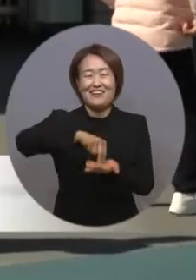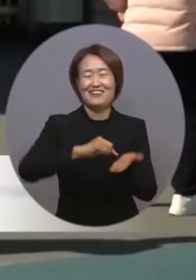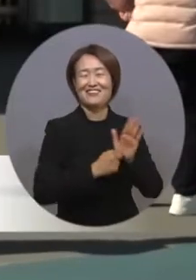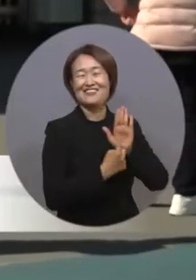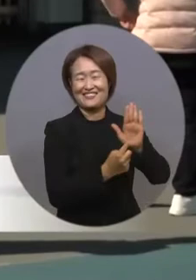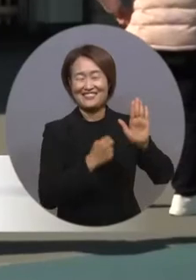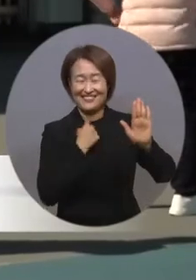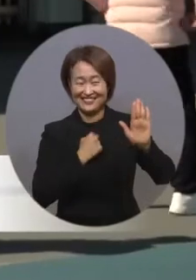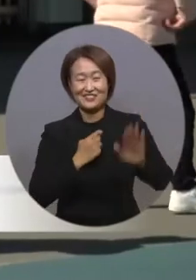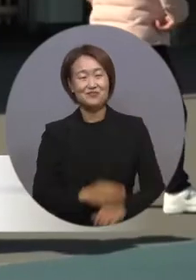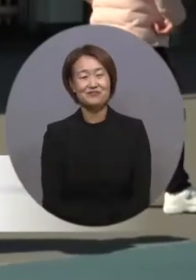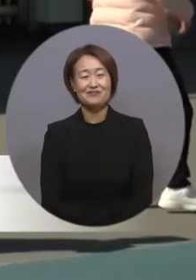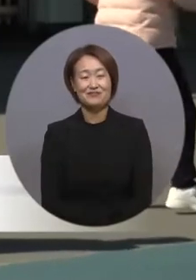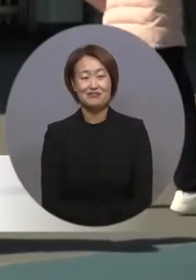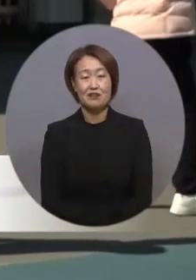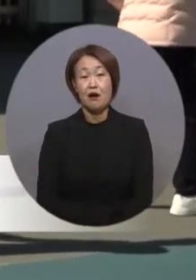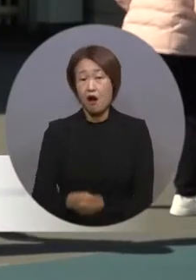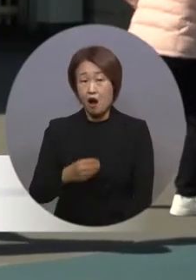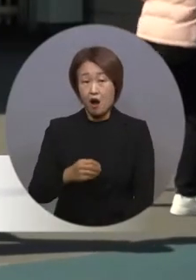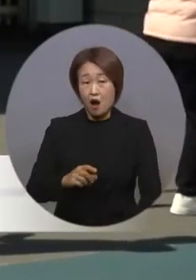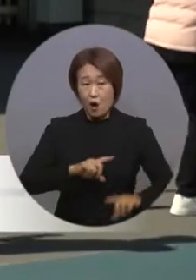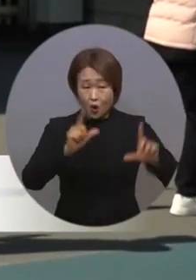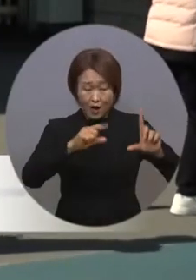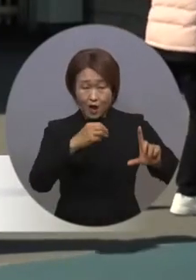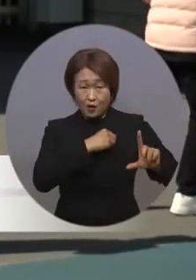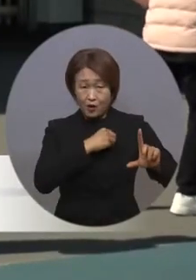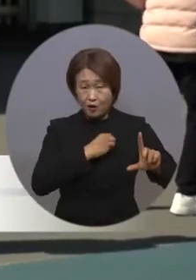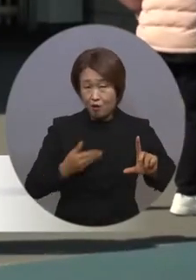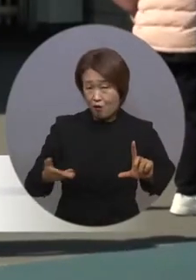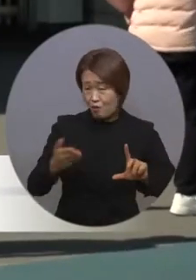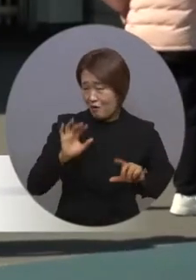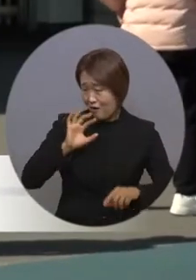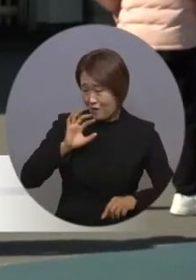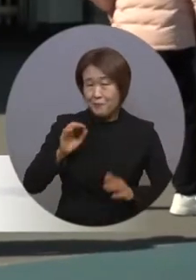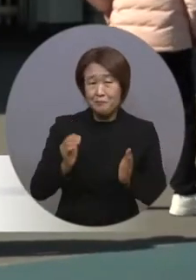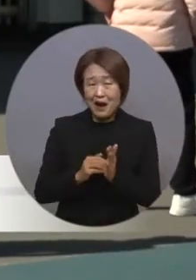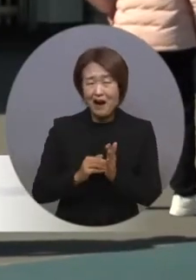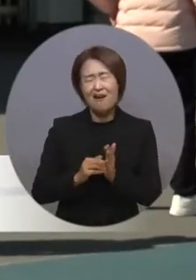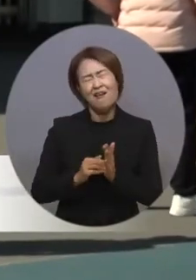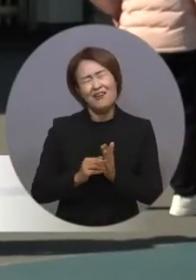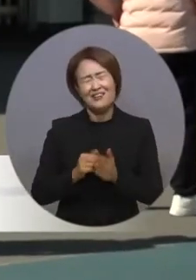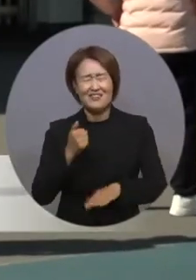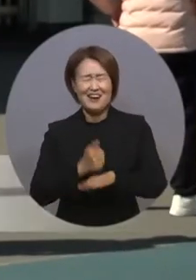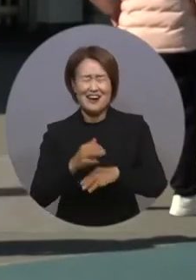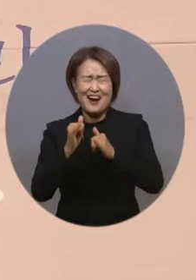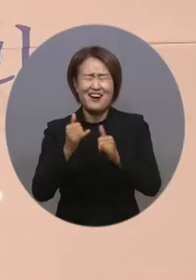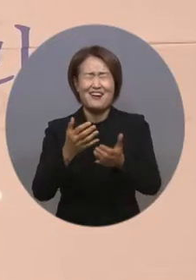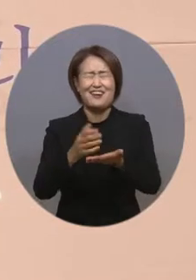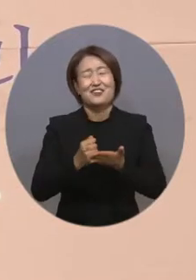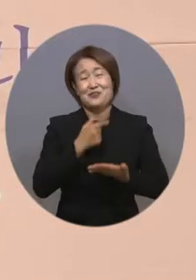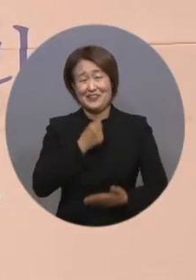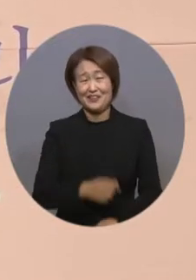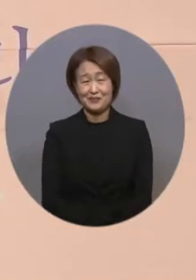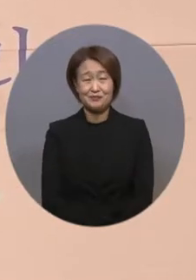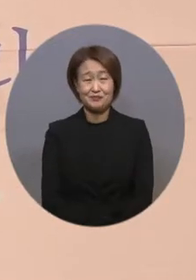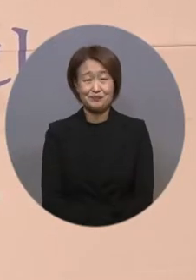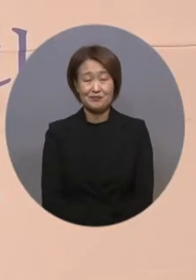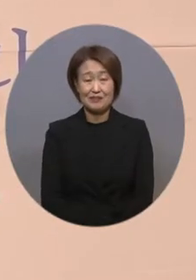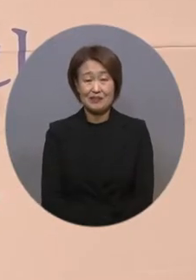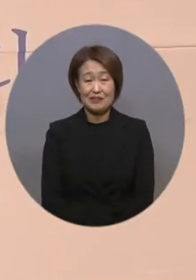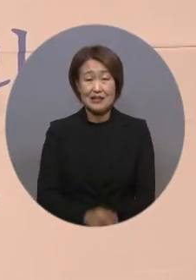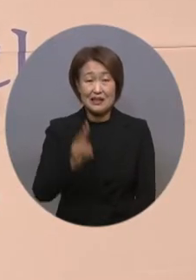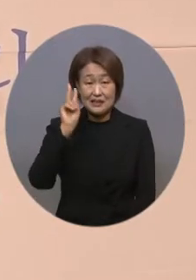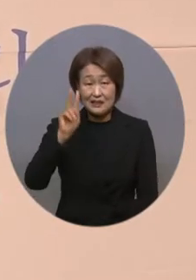동해 회원님들 정말 열심히 하셨는데 좋은 결과 있었으면 좋겠습니다. 2일차인